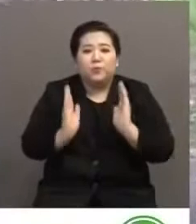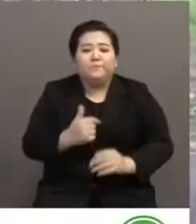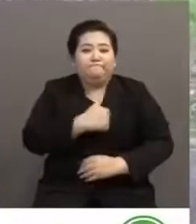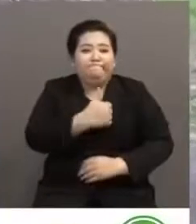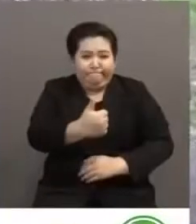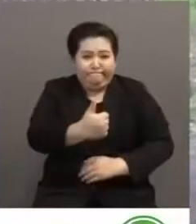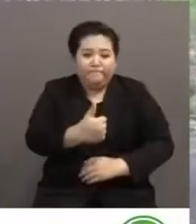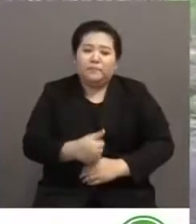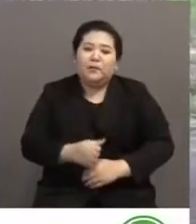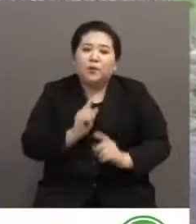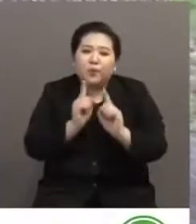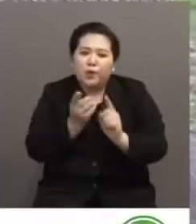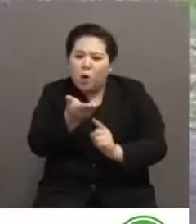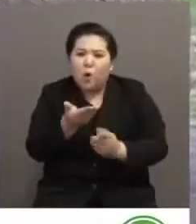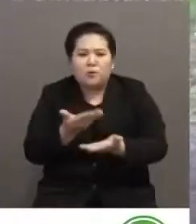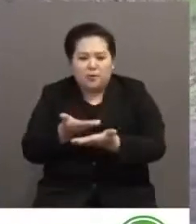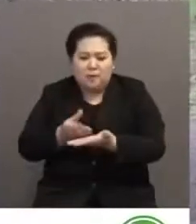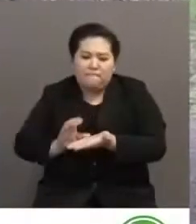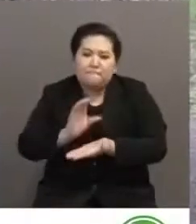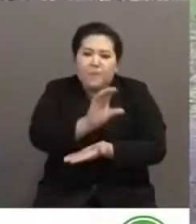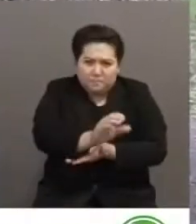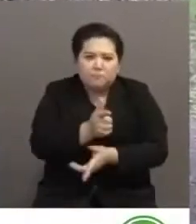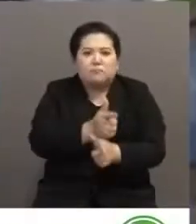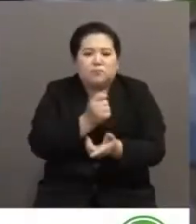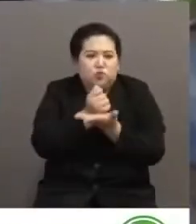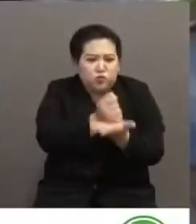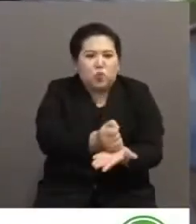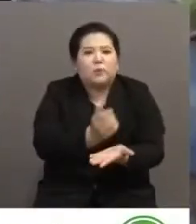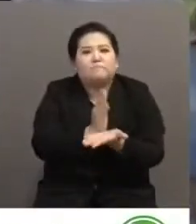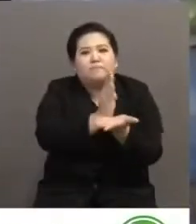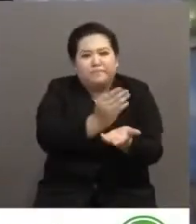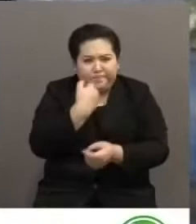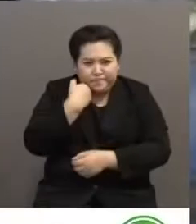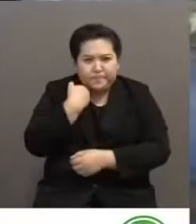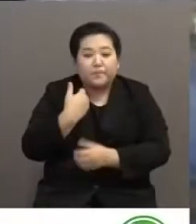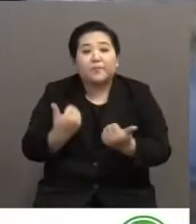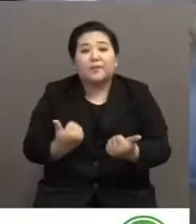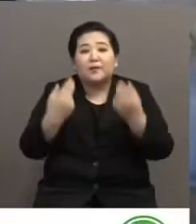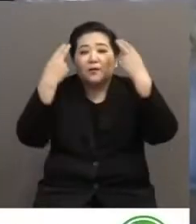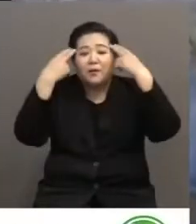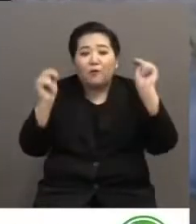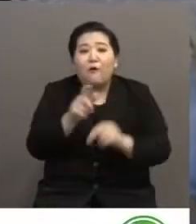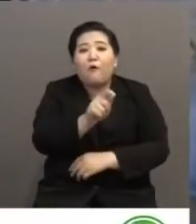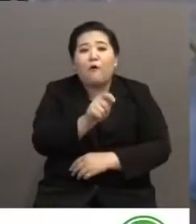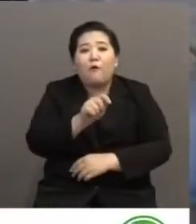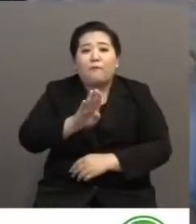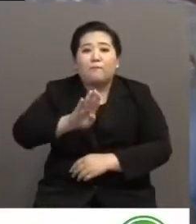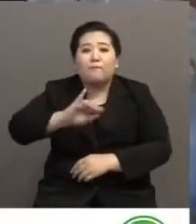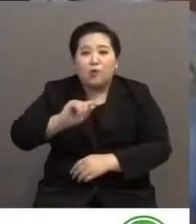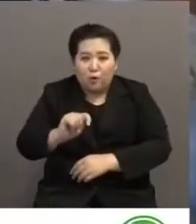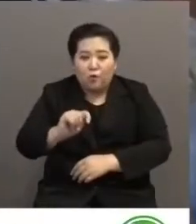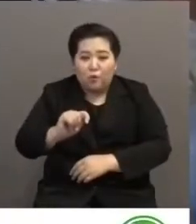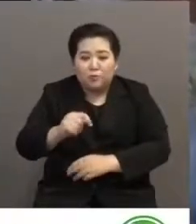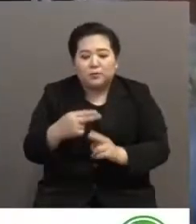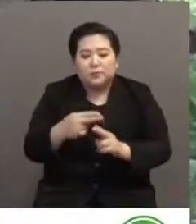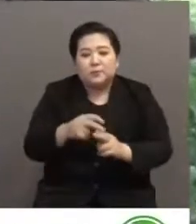ดีครับติดต่อมามอบเงินให้กับครอบครัวซึ่งล่าสุดเองนะครับอย่างในฝั่งของนายกองค์การบริหารส่วนตำบลดอนนางหงคุ